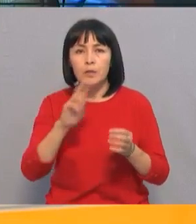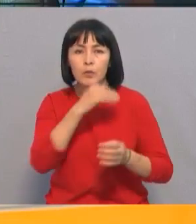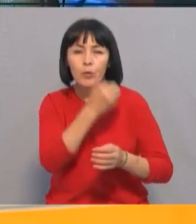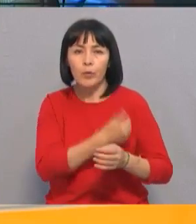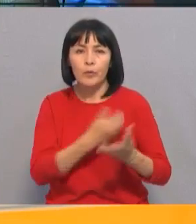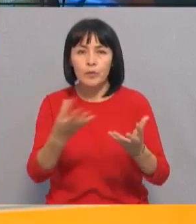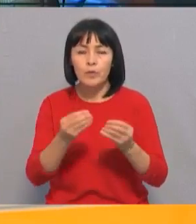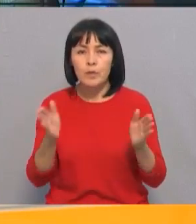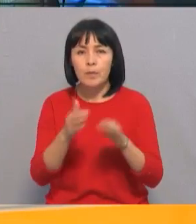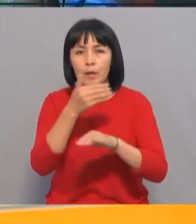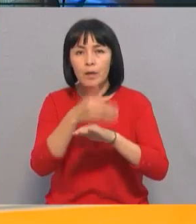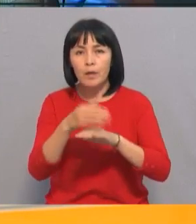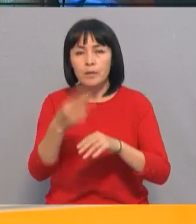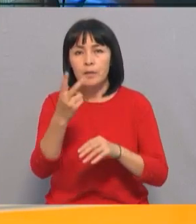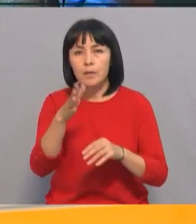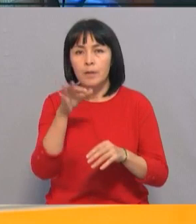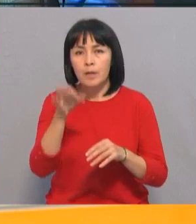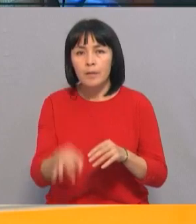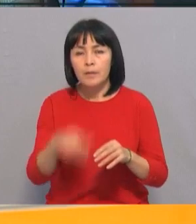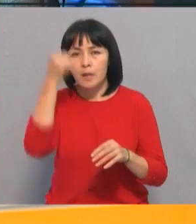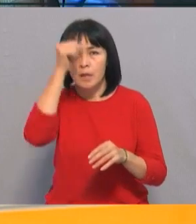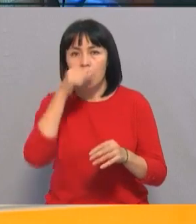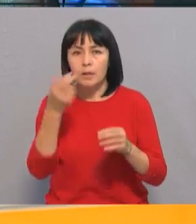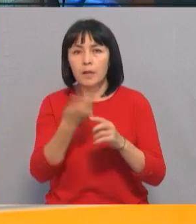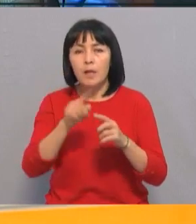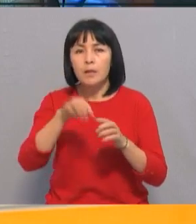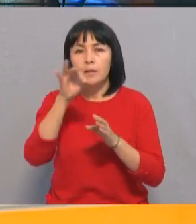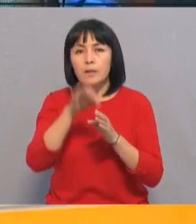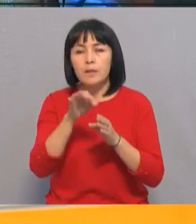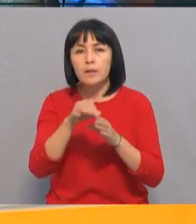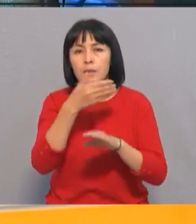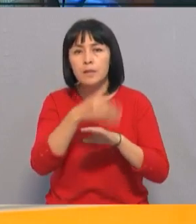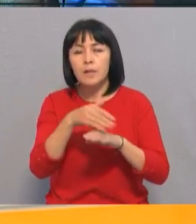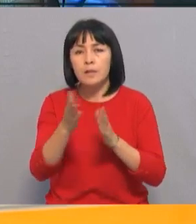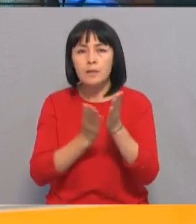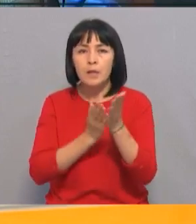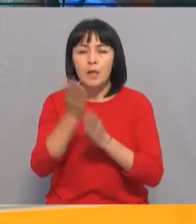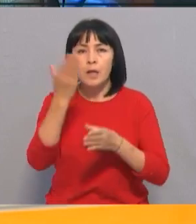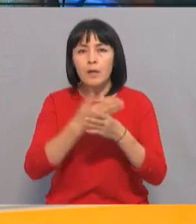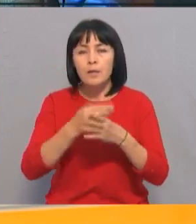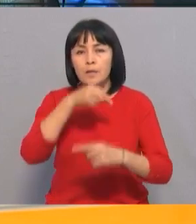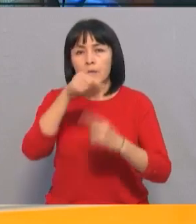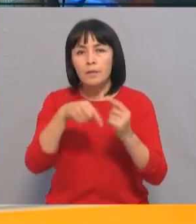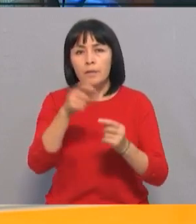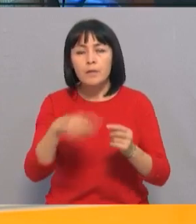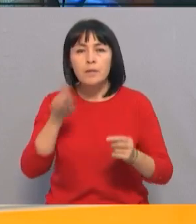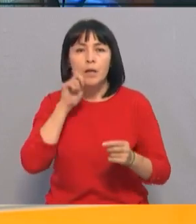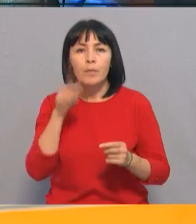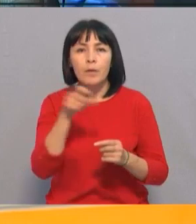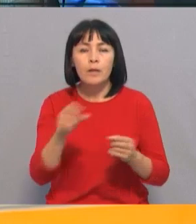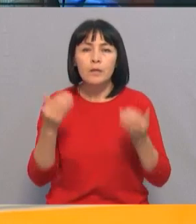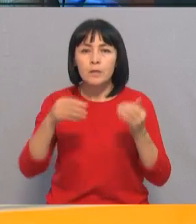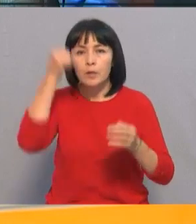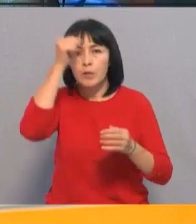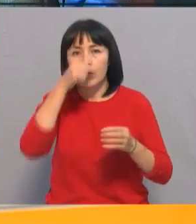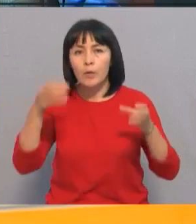получить микрокредиты по 2,5% годовых. Эти целевые кредиты направлены на поддержку предпринимательской молодежи. В течение